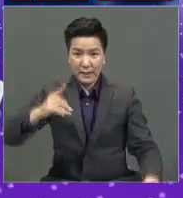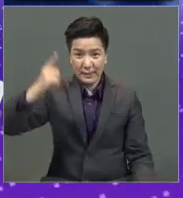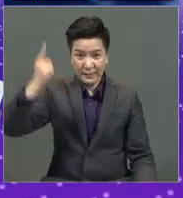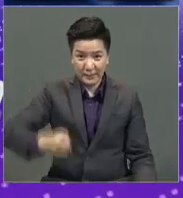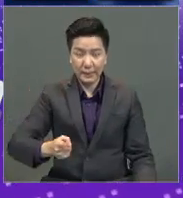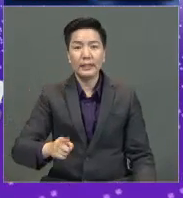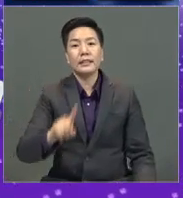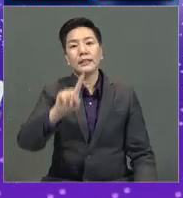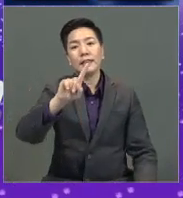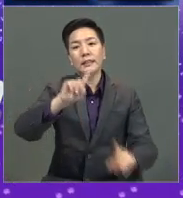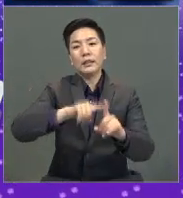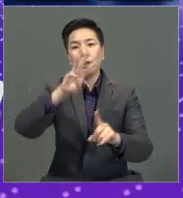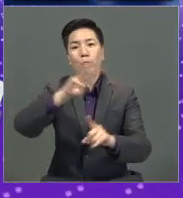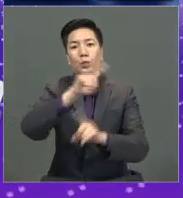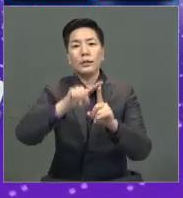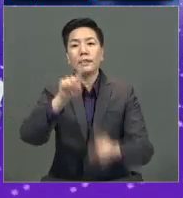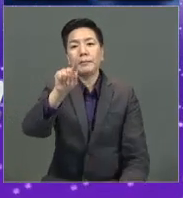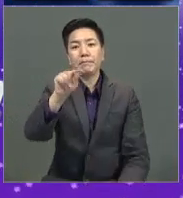และคำชะโนดนะคะเพื่อที่จะให้ประชาชนที่จะเดินทางไปวังนาคินทร์คำชะโนดอำเภอบ้านดุงจังหวัดอุดรธานีจองคิวย้ำนะคะว่าเป็นการจองคิวผ่านระบบออนไลน์และก็ต้องจองล่วงหน้าแต่ว่าตอนนี้เขายังไม่สามารถเอ่อยังไม่ได้เปิดให้จองทะเบียนและยังไม่ได้เปิดให้ลงทะเบียนต้องรอประกาศจากทางจังหวัดเกาะนะคะจะเปิดอย่างเป็นทางการ20